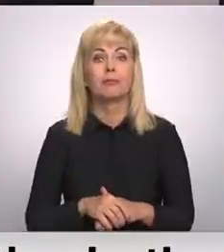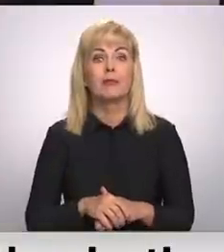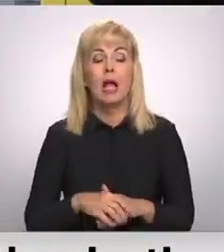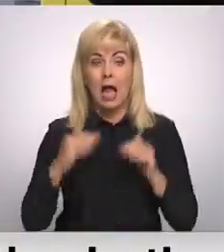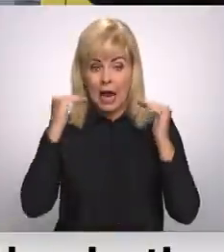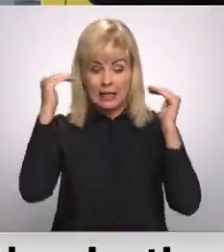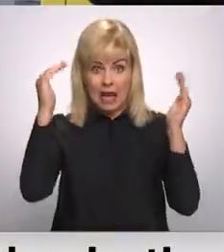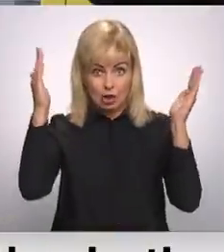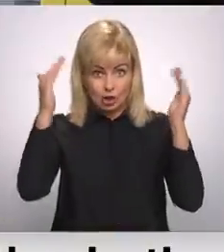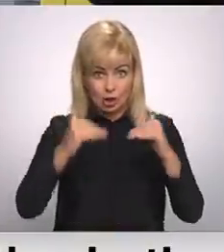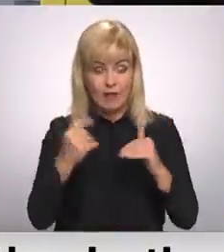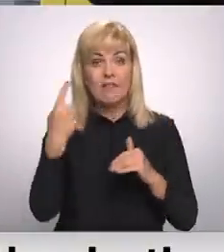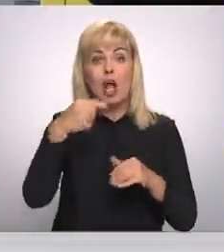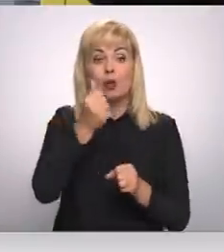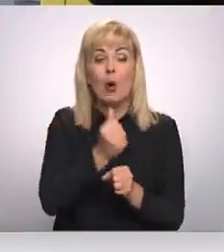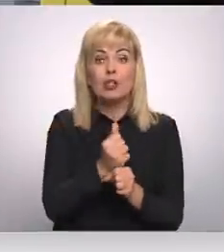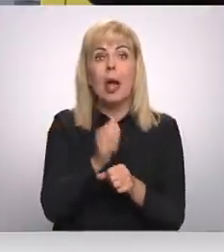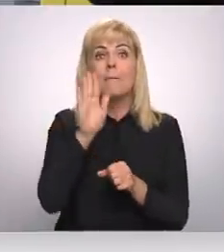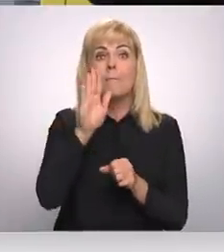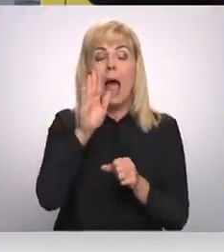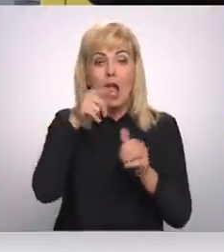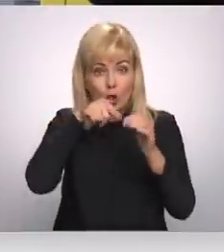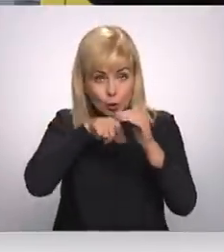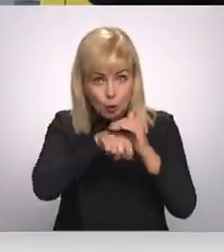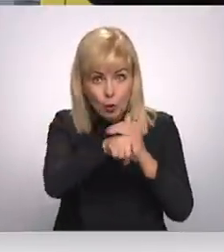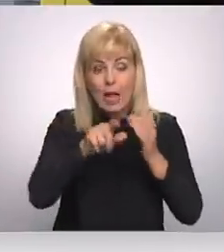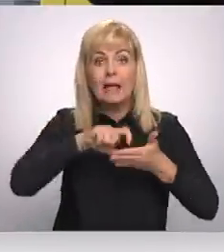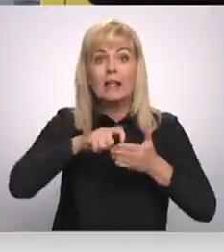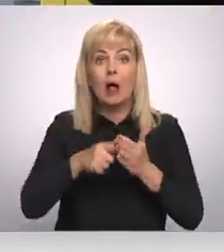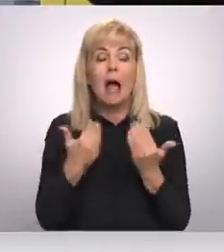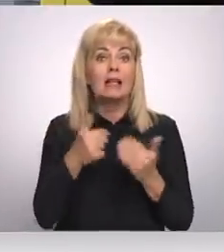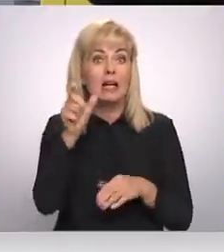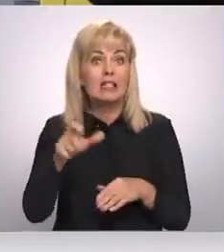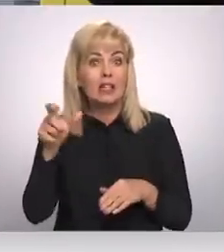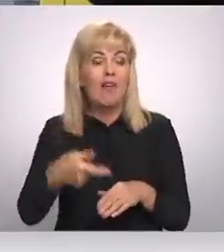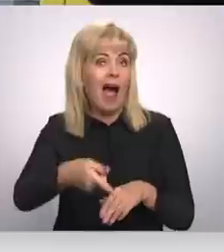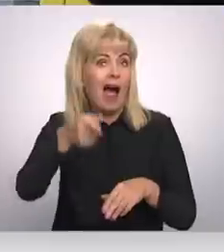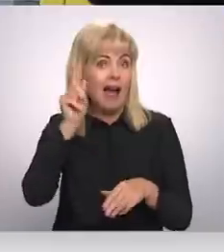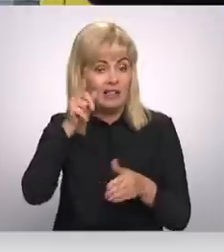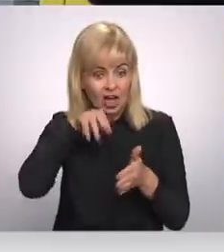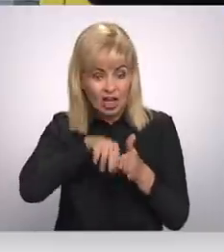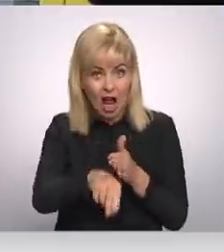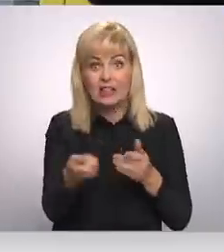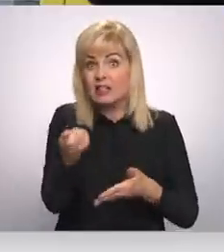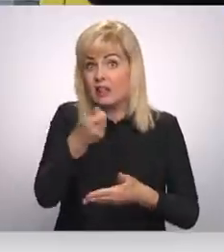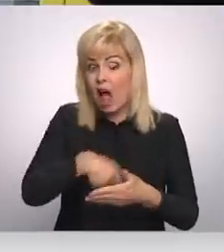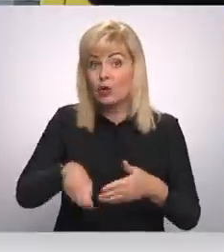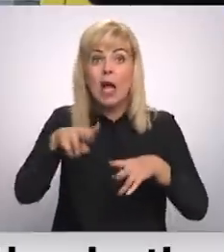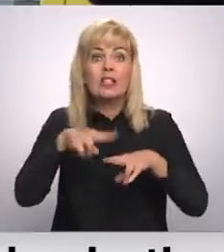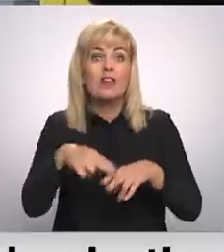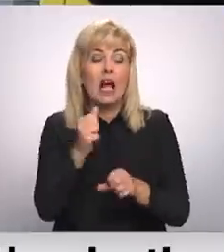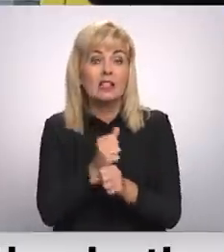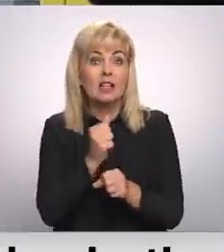Griestu nogrums notika vienā no stacijas B tuneļa telpām. Šobrīd cilvēku pārvietošanās šajā tunelī ir slēgta un uz vietas